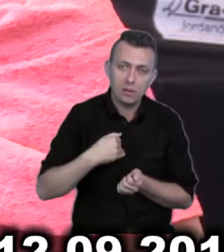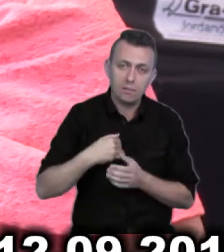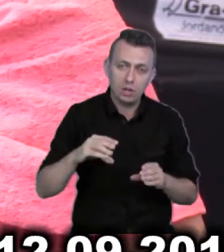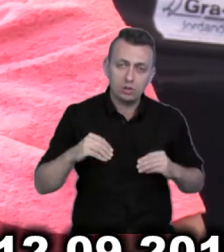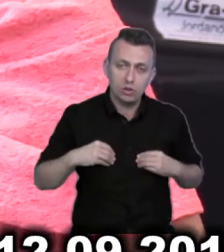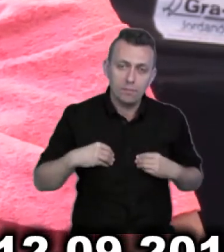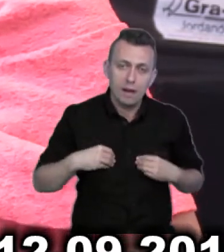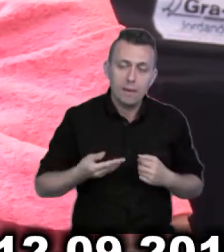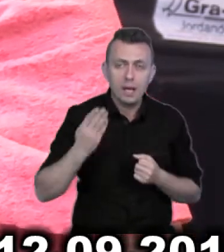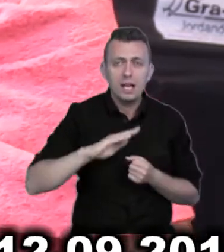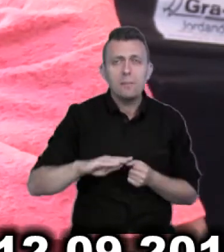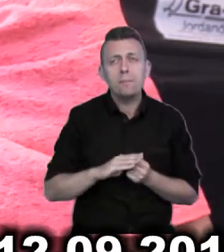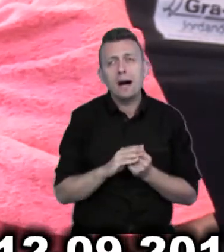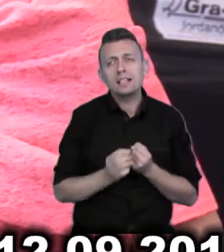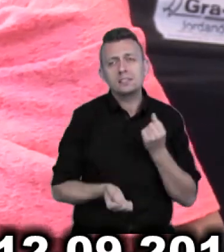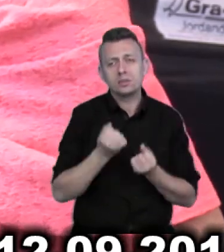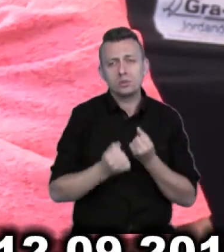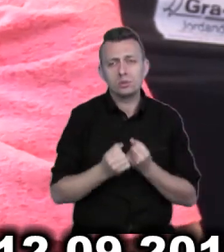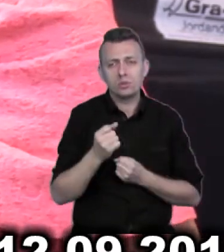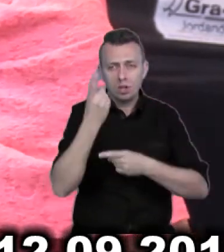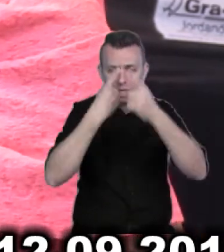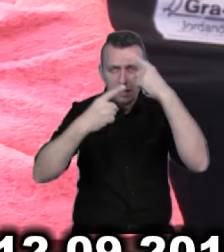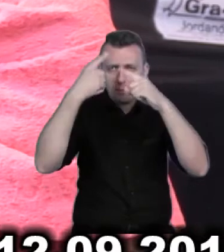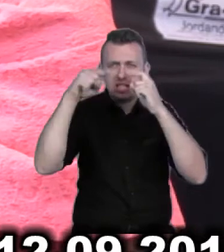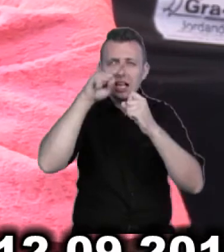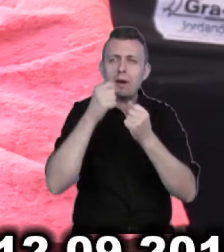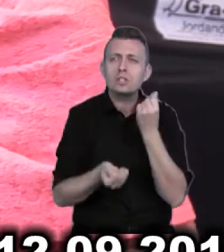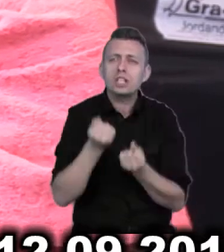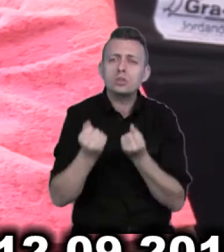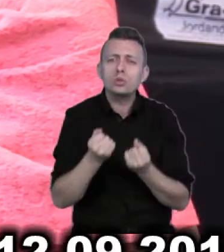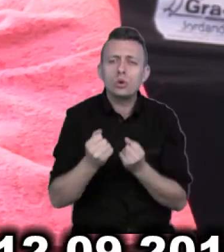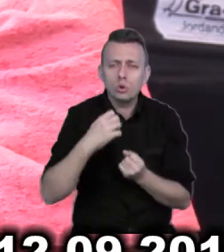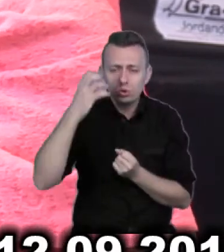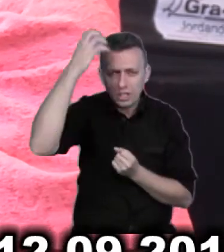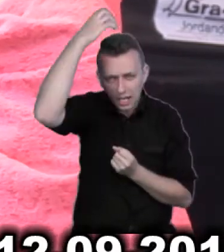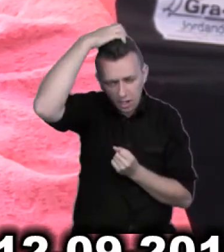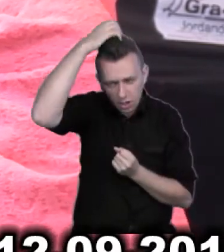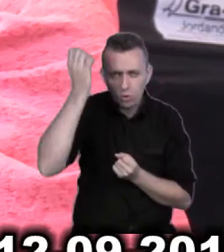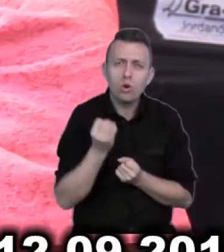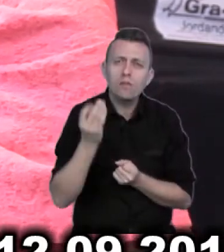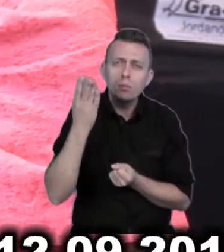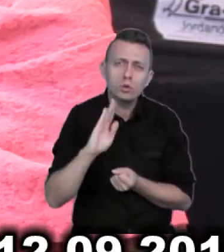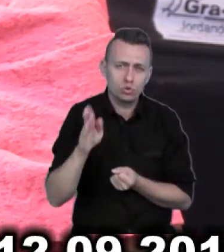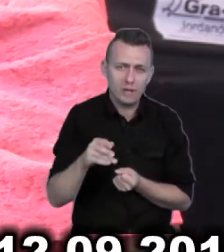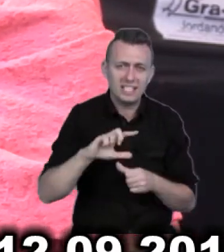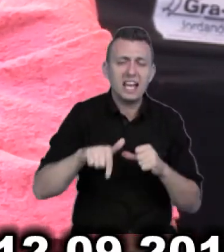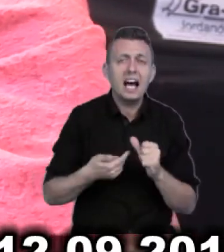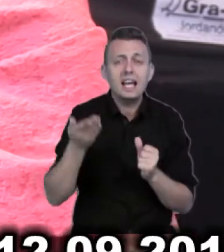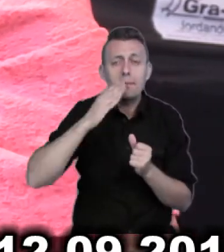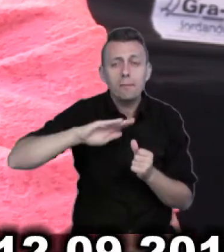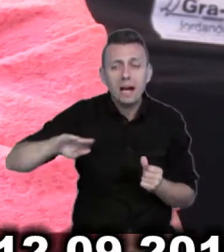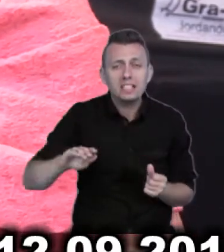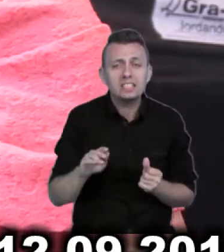błędzie, ponieważ bycie Królową Róż okazało się czymś o wiele, wiele większym niż tylko przygodą. Okazało się